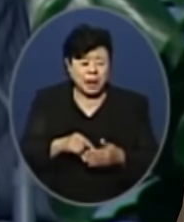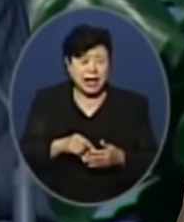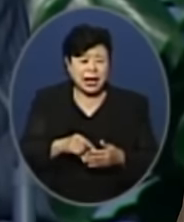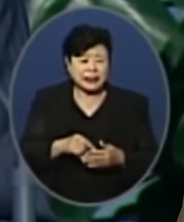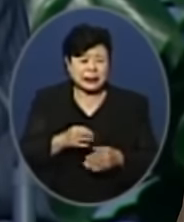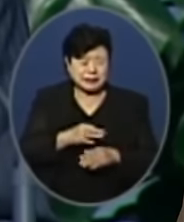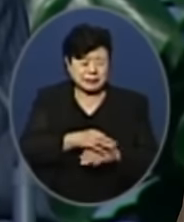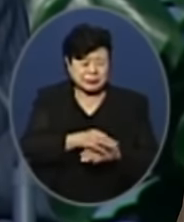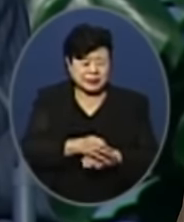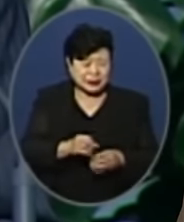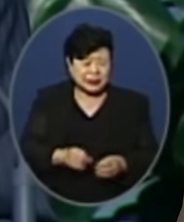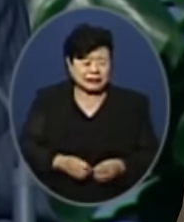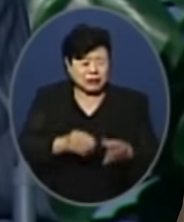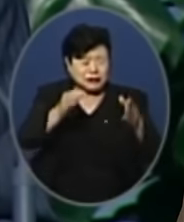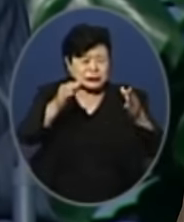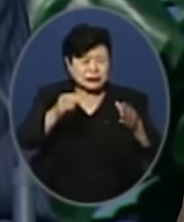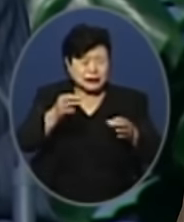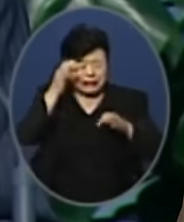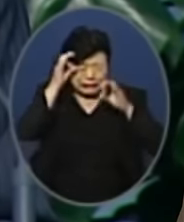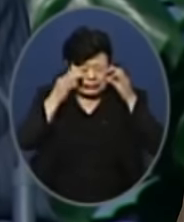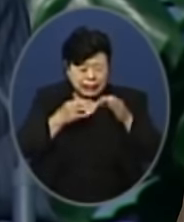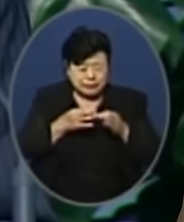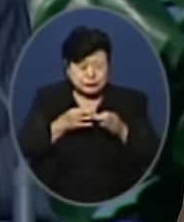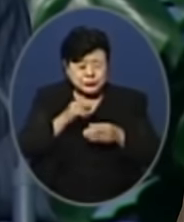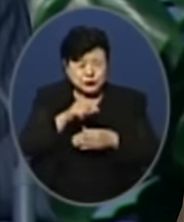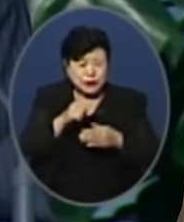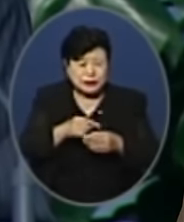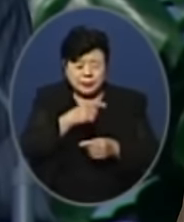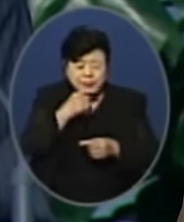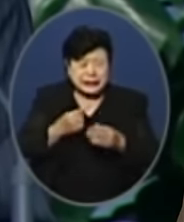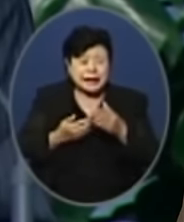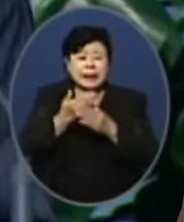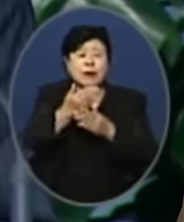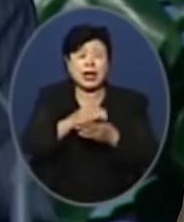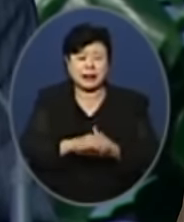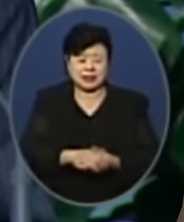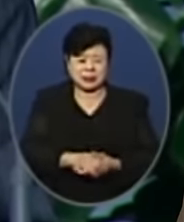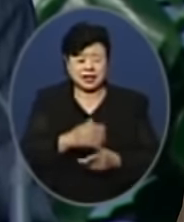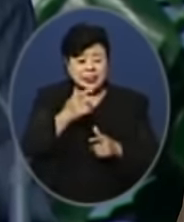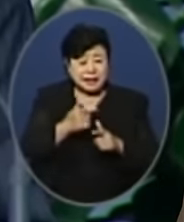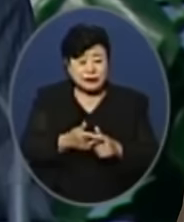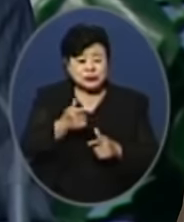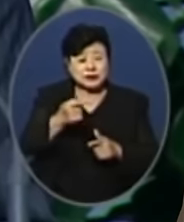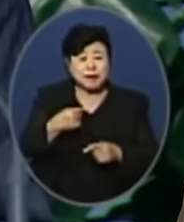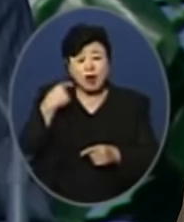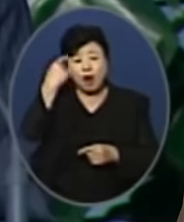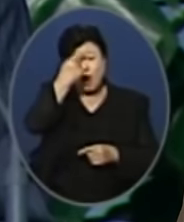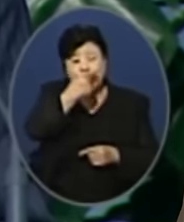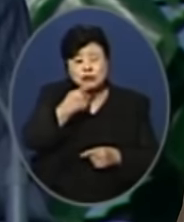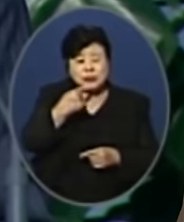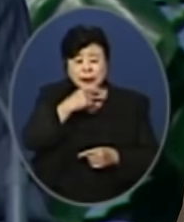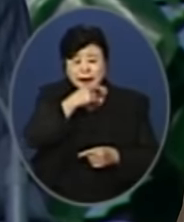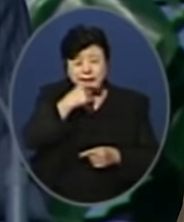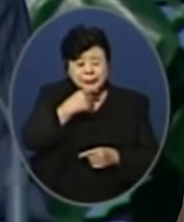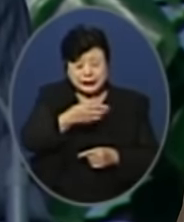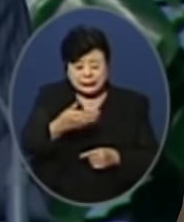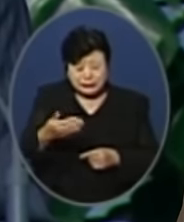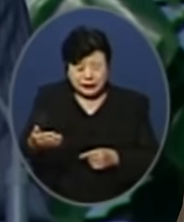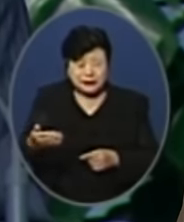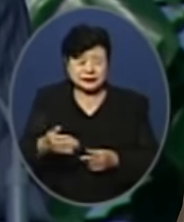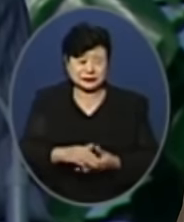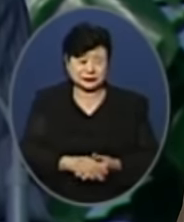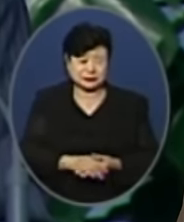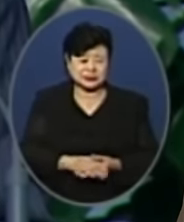모세혈관이 터져서 땀구멍을 통해서 피가 나옵니다. 예수님의 얼굴이 피가 흘러내리는